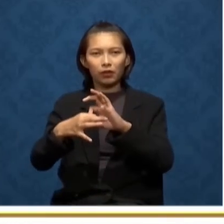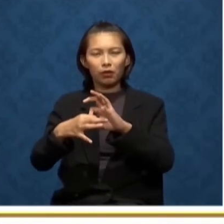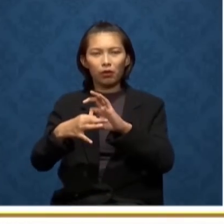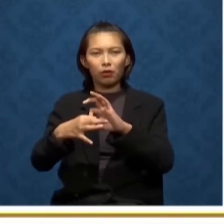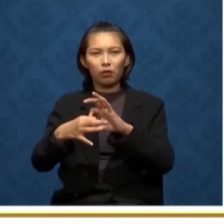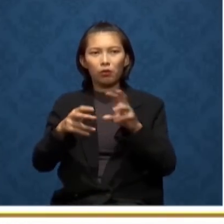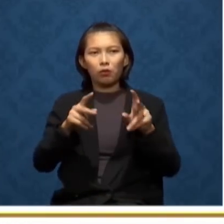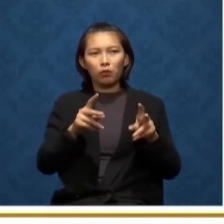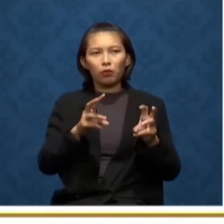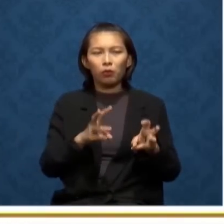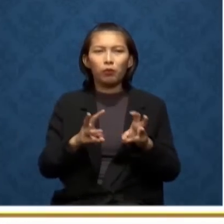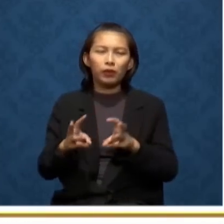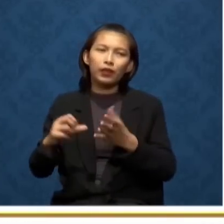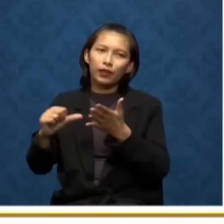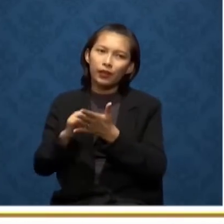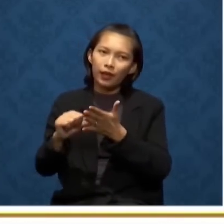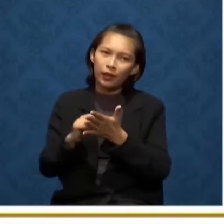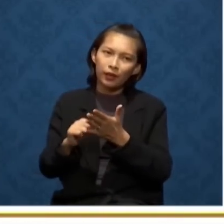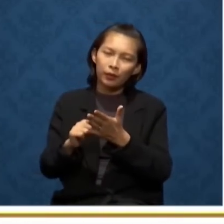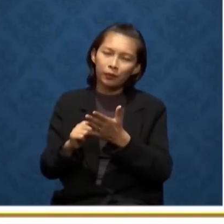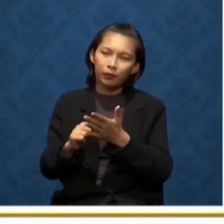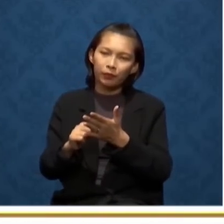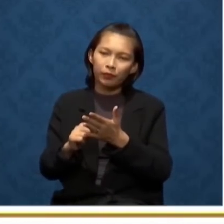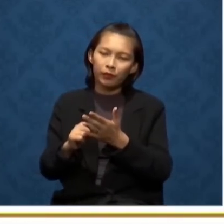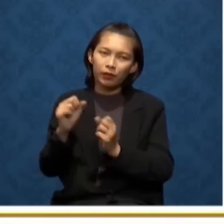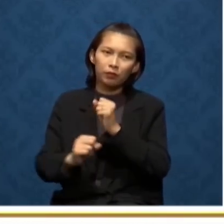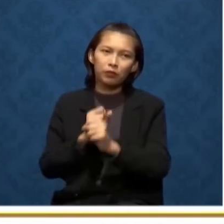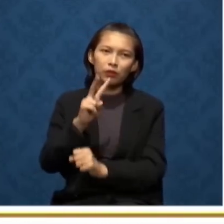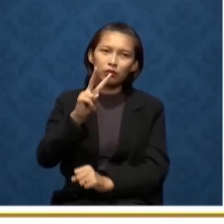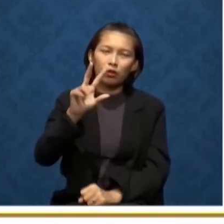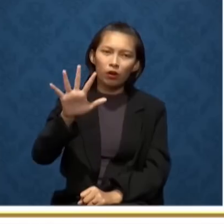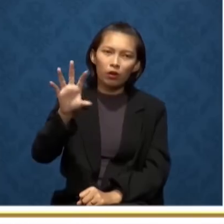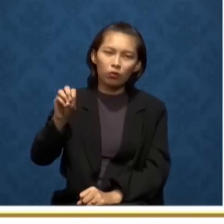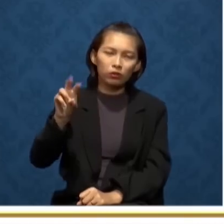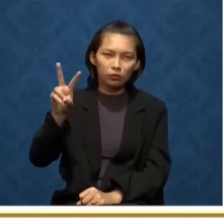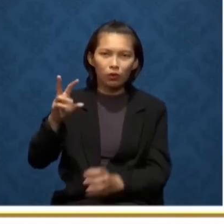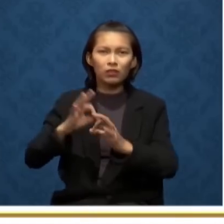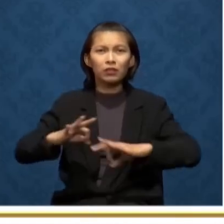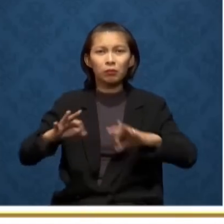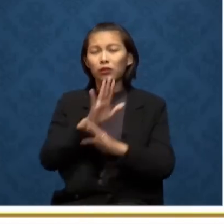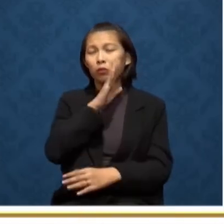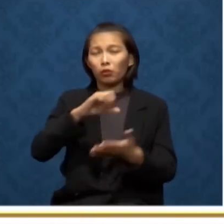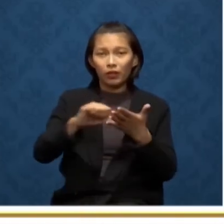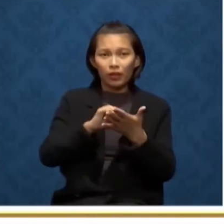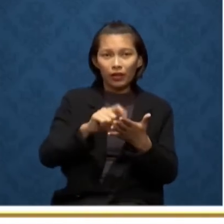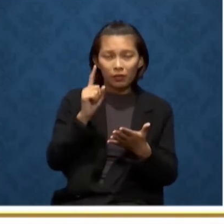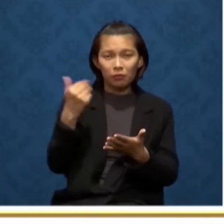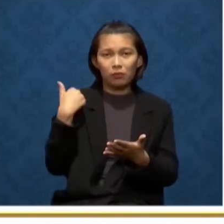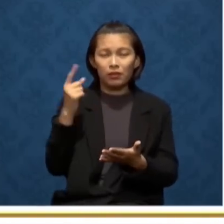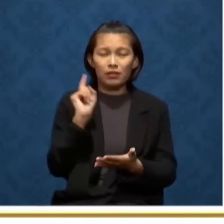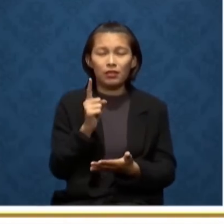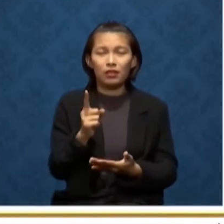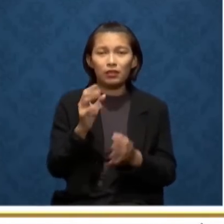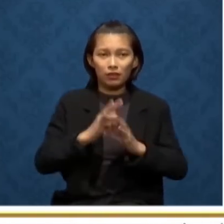with62และหากมีการแ้ไขกไดงกล่จริงก่อนทจะแ้ไขรรปอ comet trying